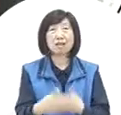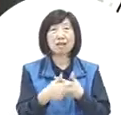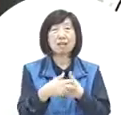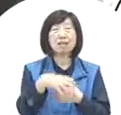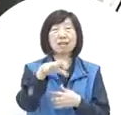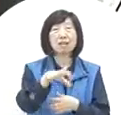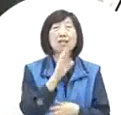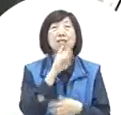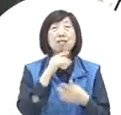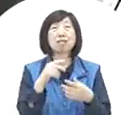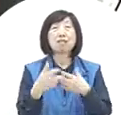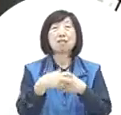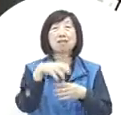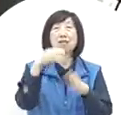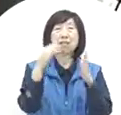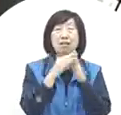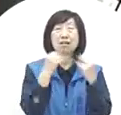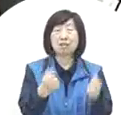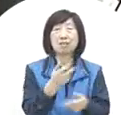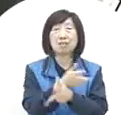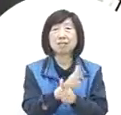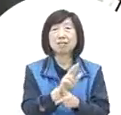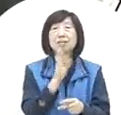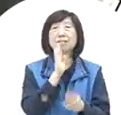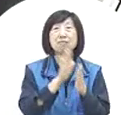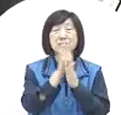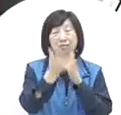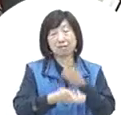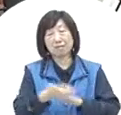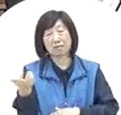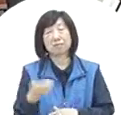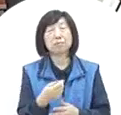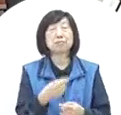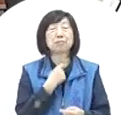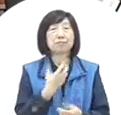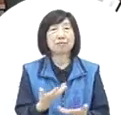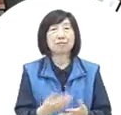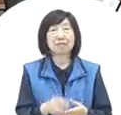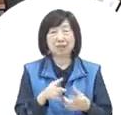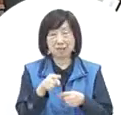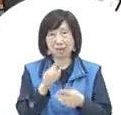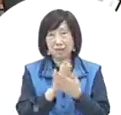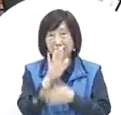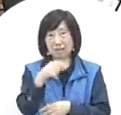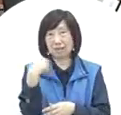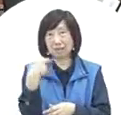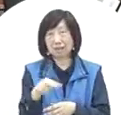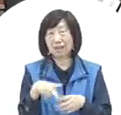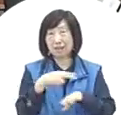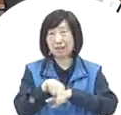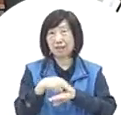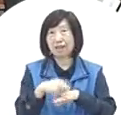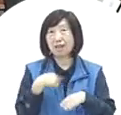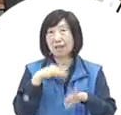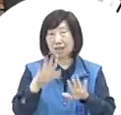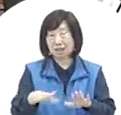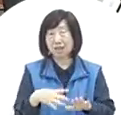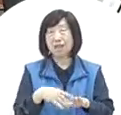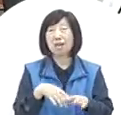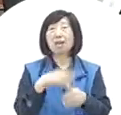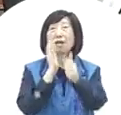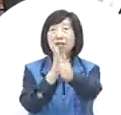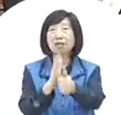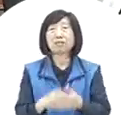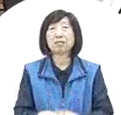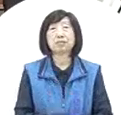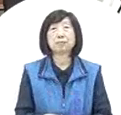桥，所以现在其他还没有 设的。可是卫生局以后要搬家啦。 板桥这个部分，我们都会做整体的设计。 局长，我现在具体的问您哦，